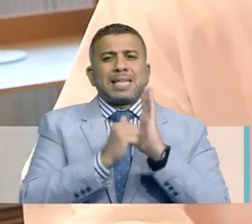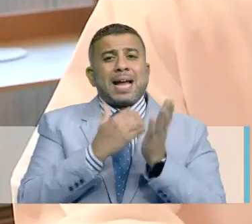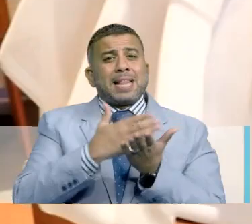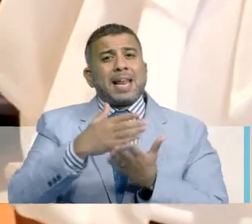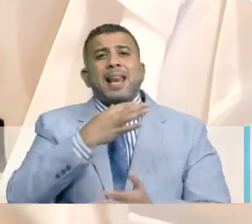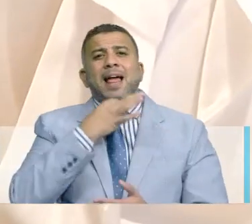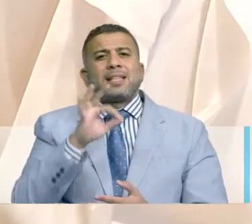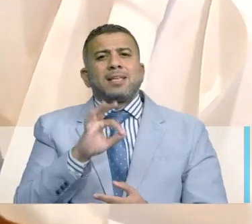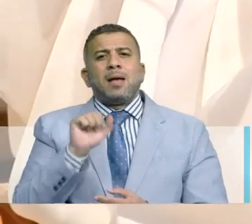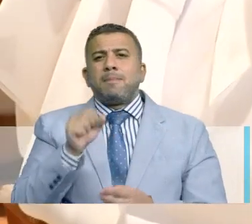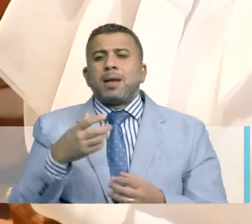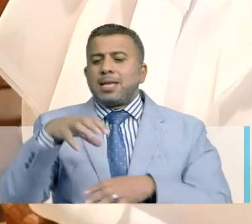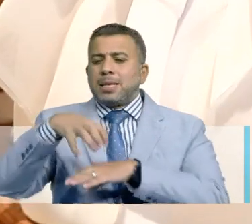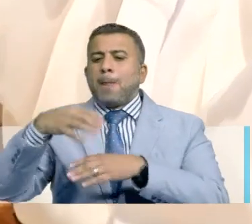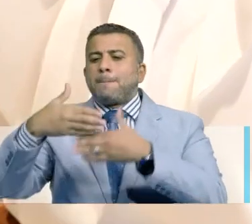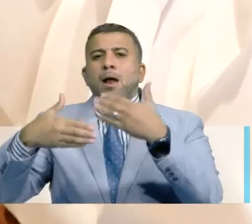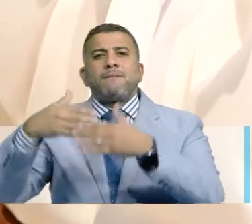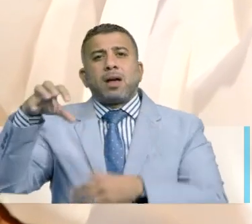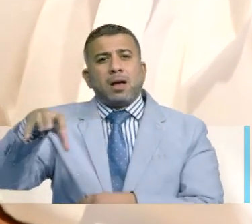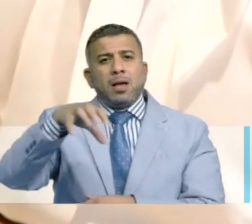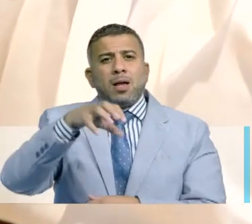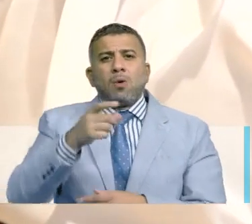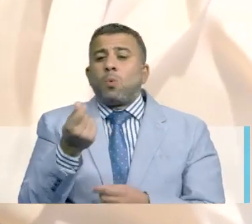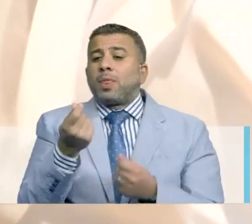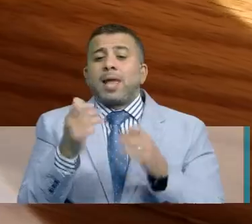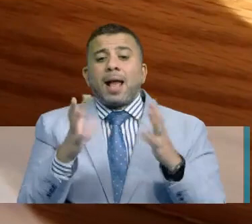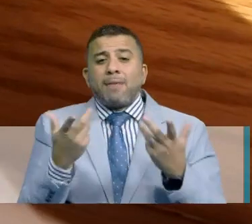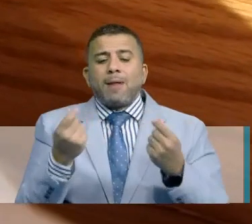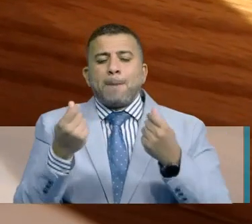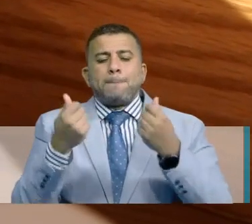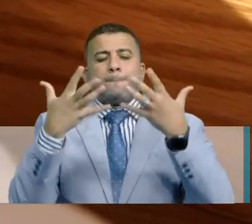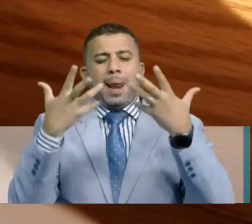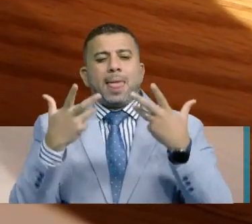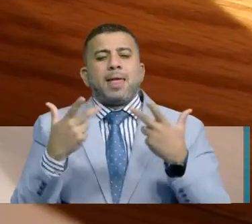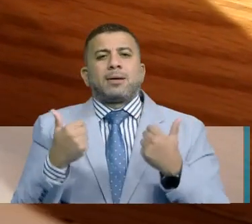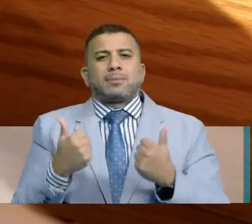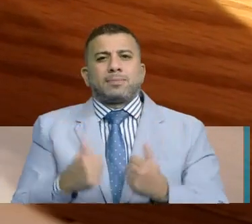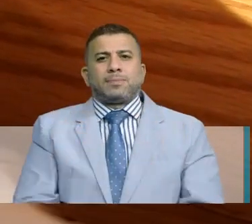مجامعه سكنيه حديثه من حيث المرافق والتكلفه المرجع